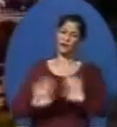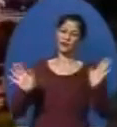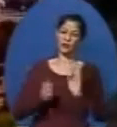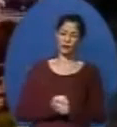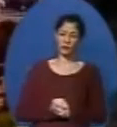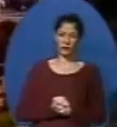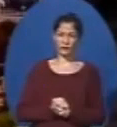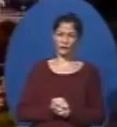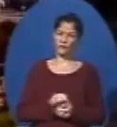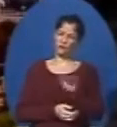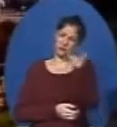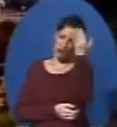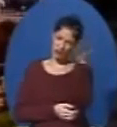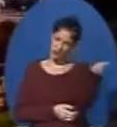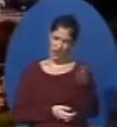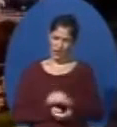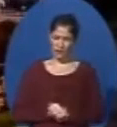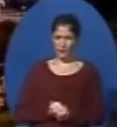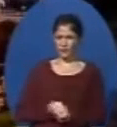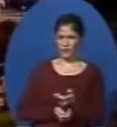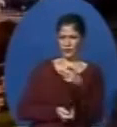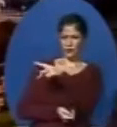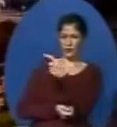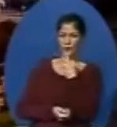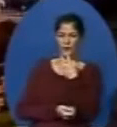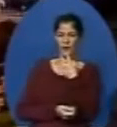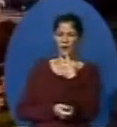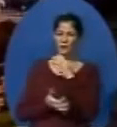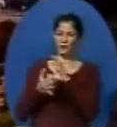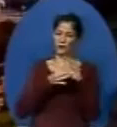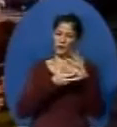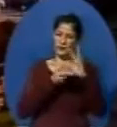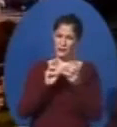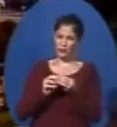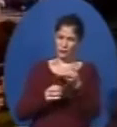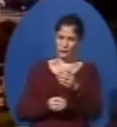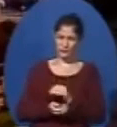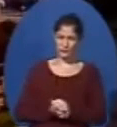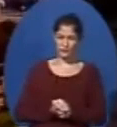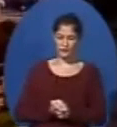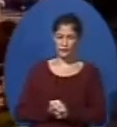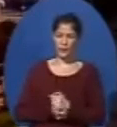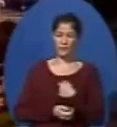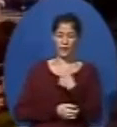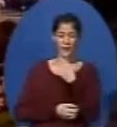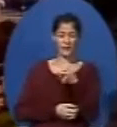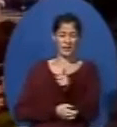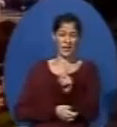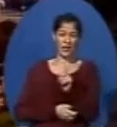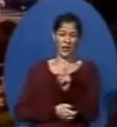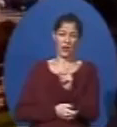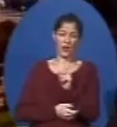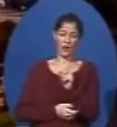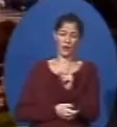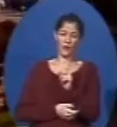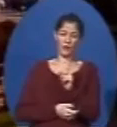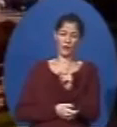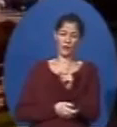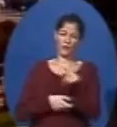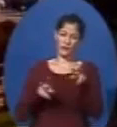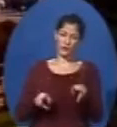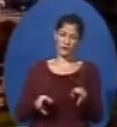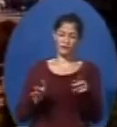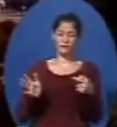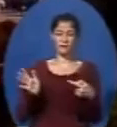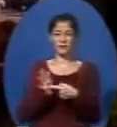אתה מגזים, יובל, אתה מגזים. אני אומר... דנה ויצחק, המשפט האחרון שלך. אני אומר, לכן אני אומר, זה לא מעשי, מפני שאני מבין